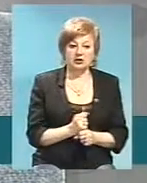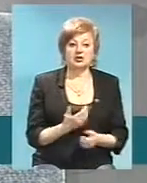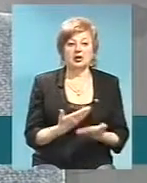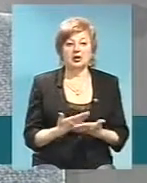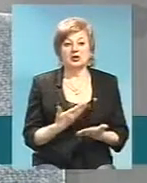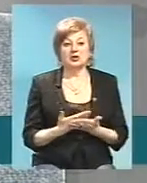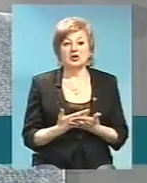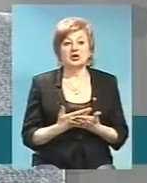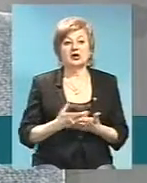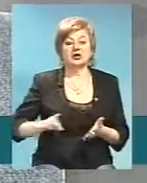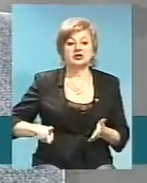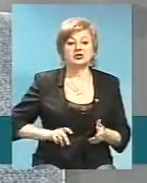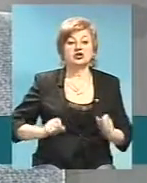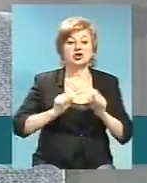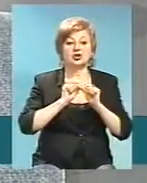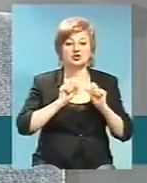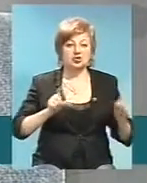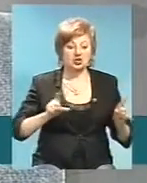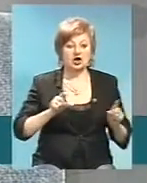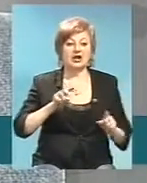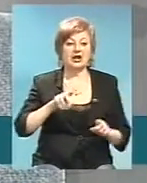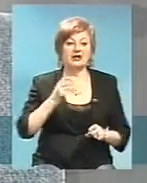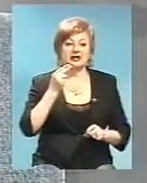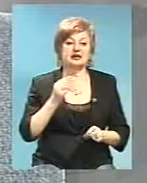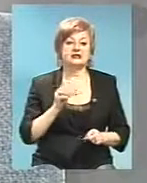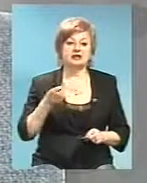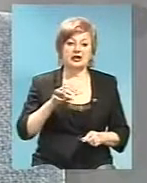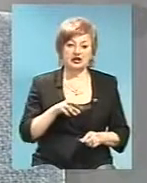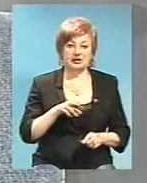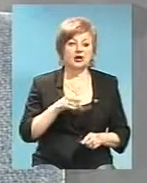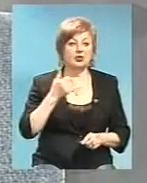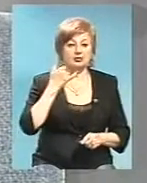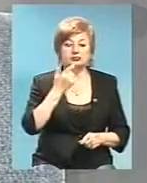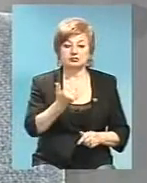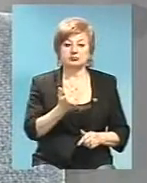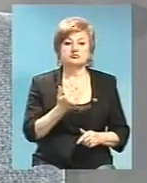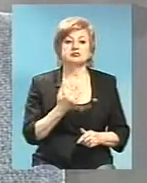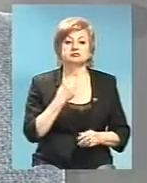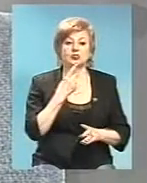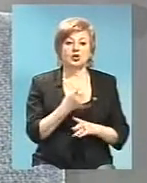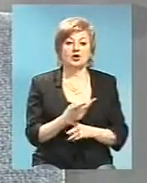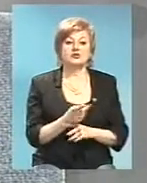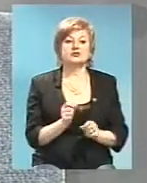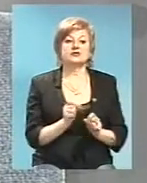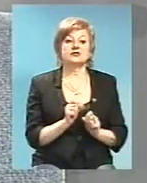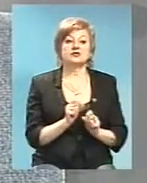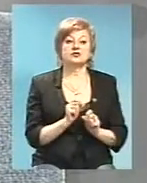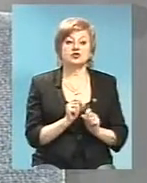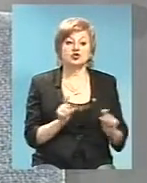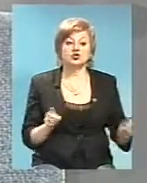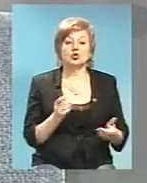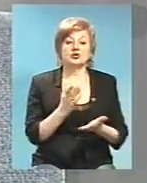є коментар директора Запорізького класичного ліцею Олени Баньковської. У них школа має